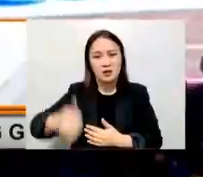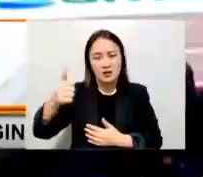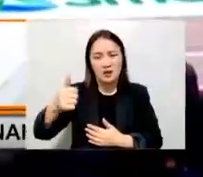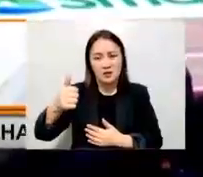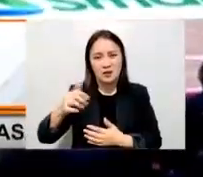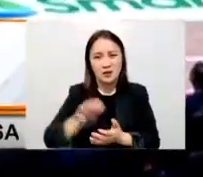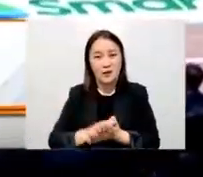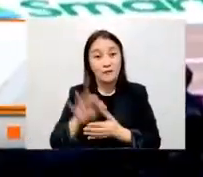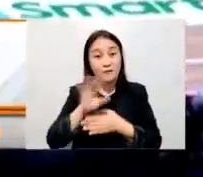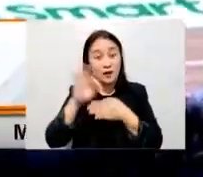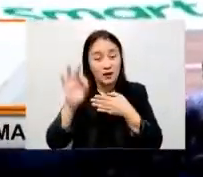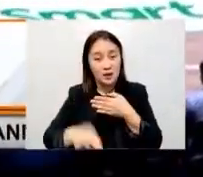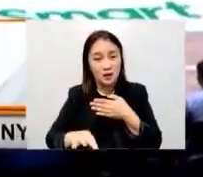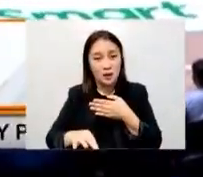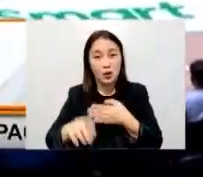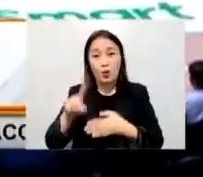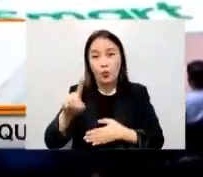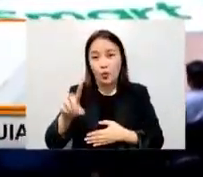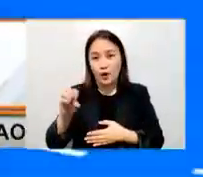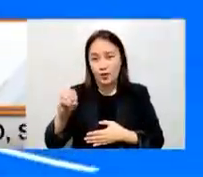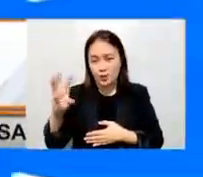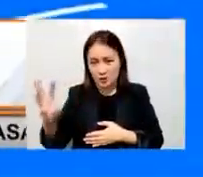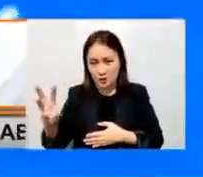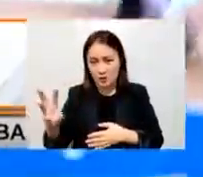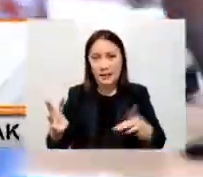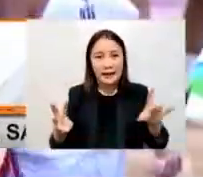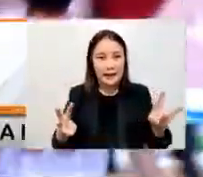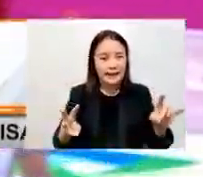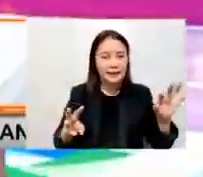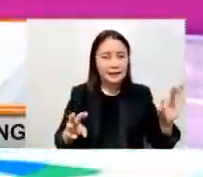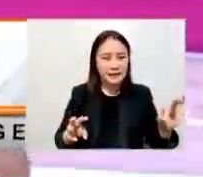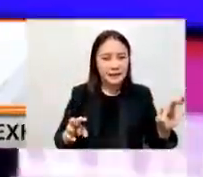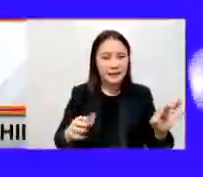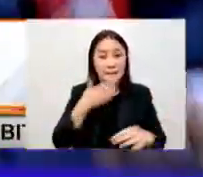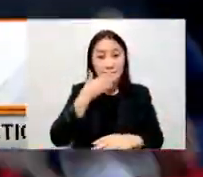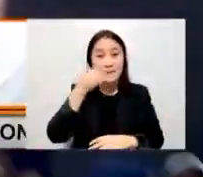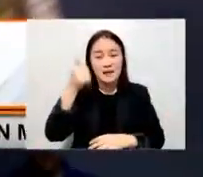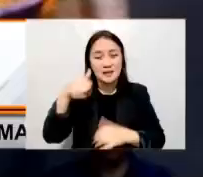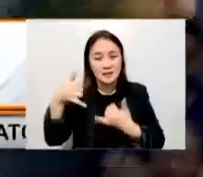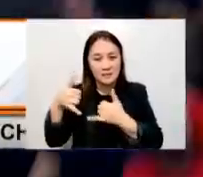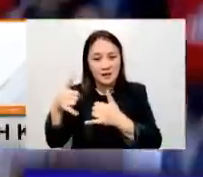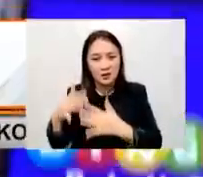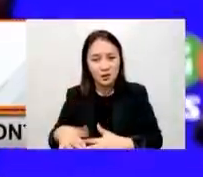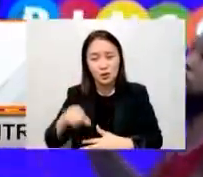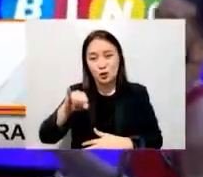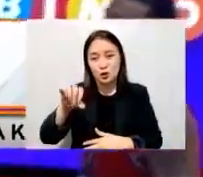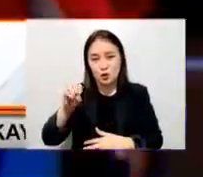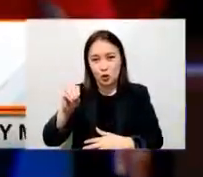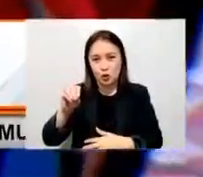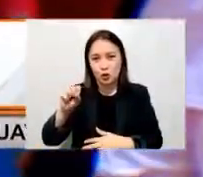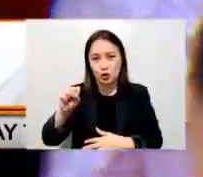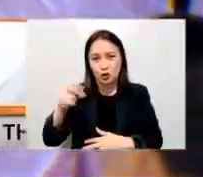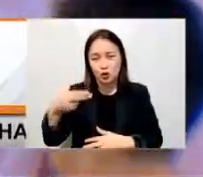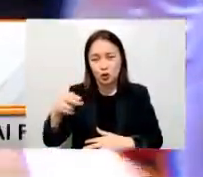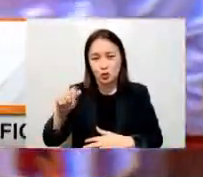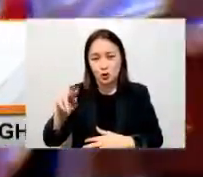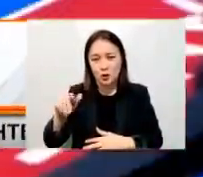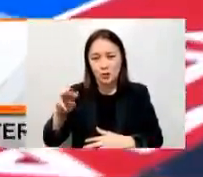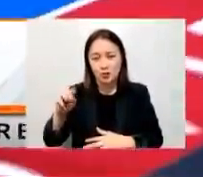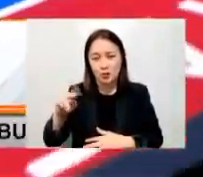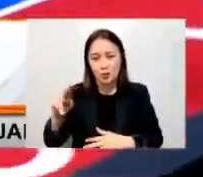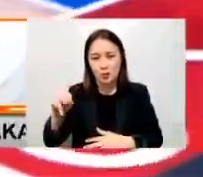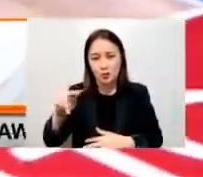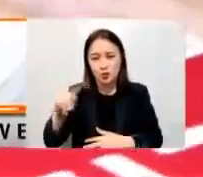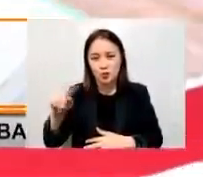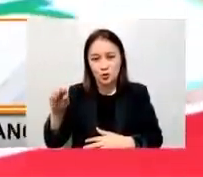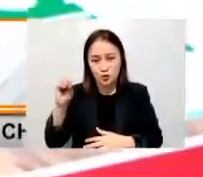score, 106-89. Best player of the game si Joshua Monzon with 20 points. At dahil sa panalo, naputol ng Northport ang